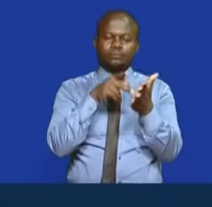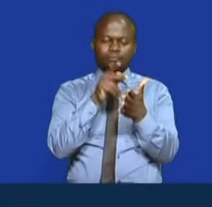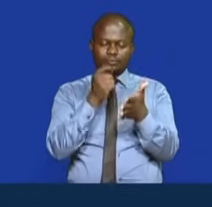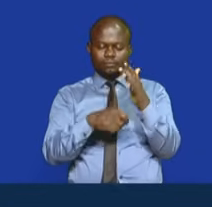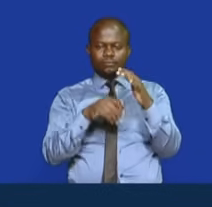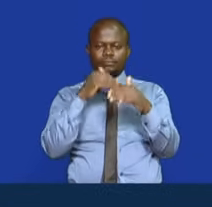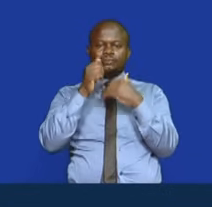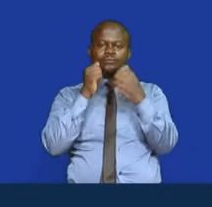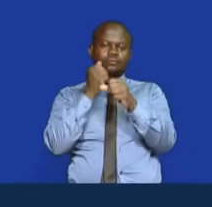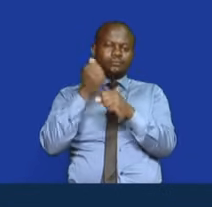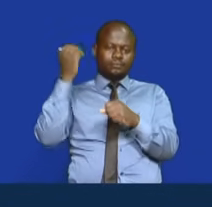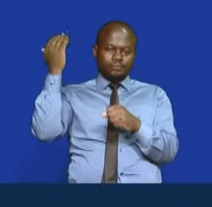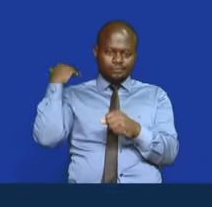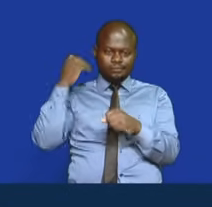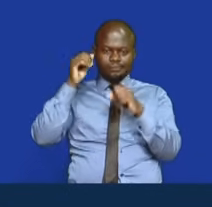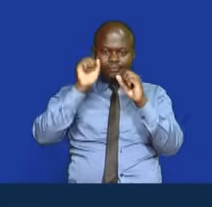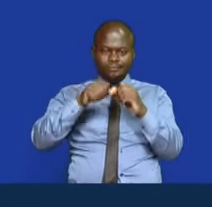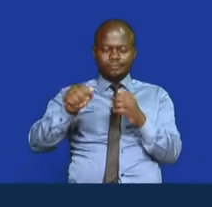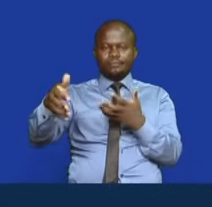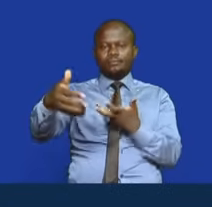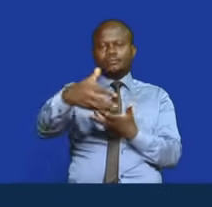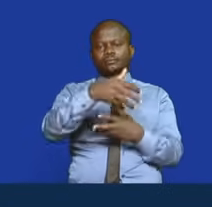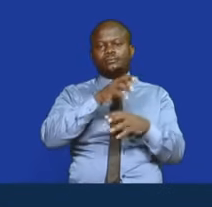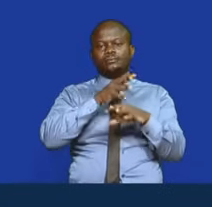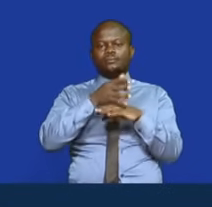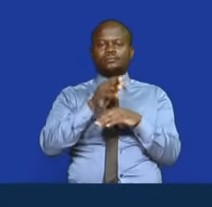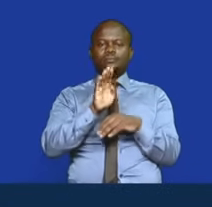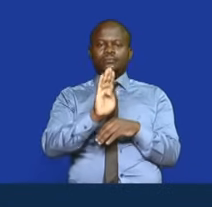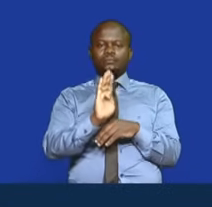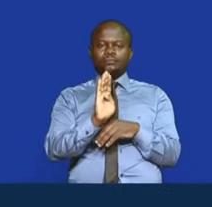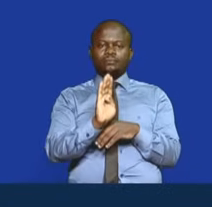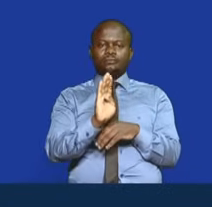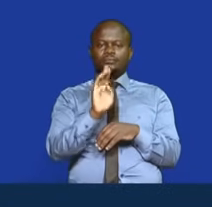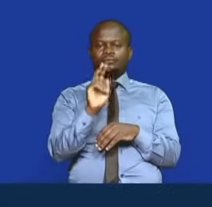mu mwaka ushize babashije gukusanya arenga miliyari